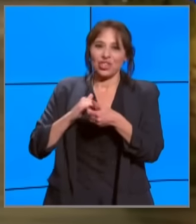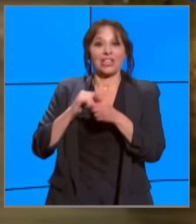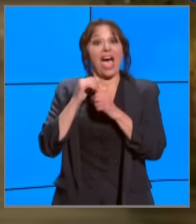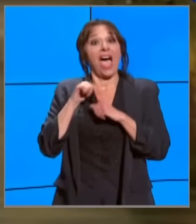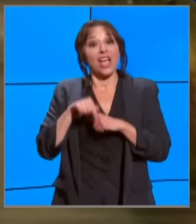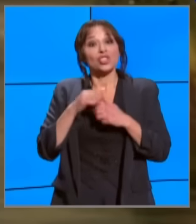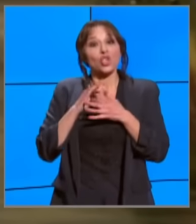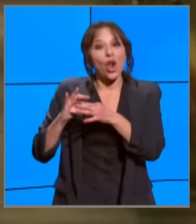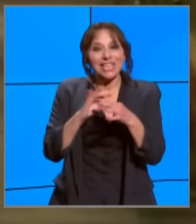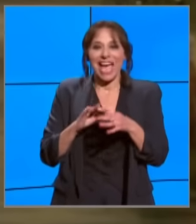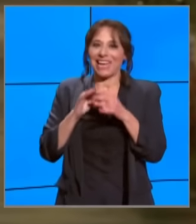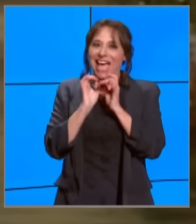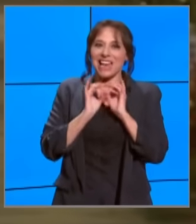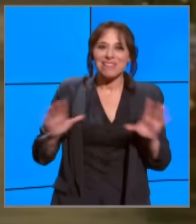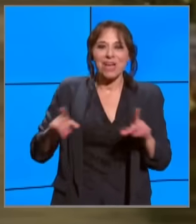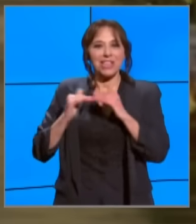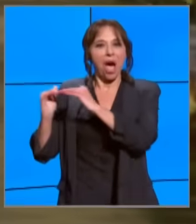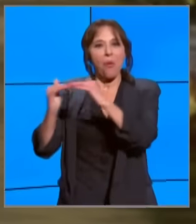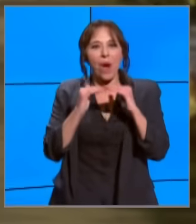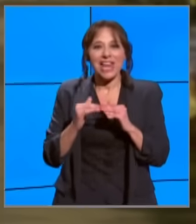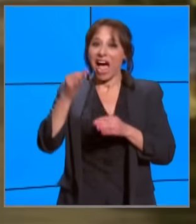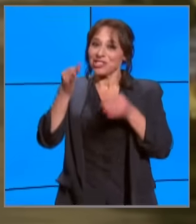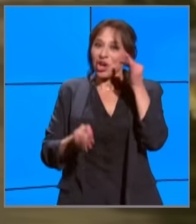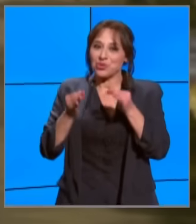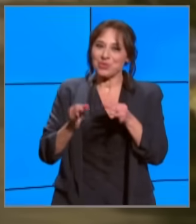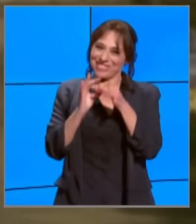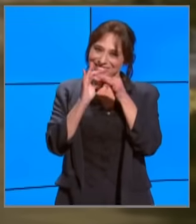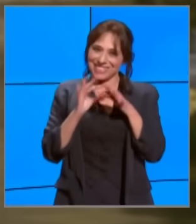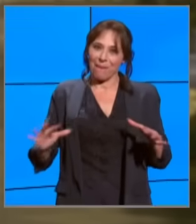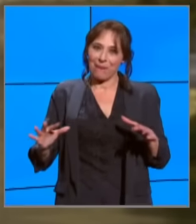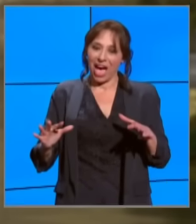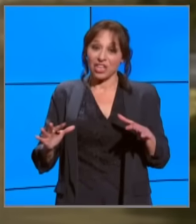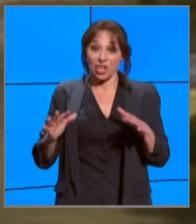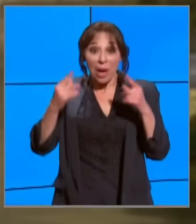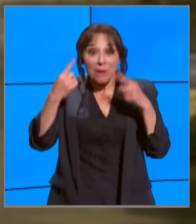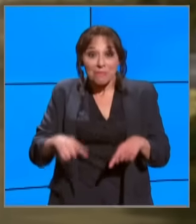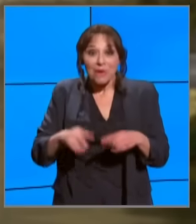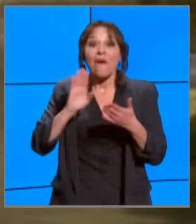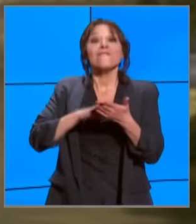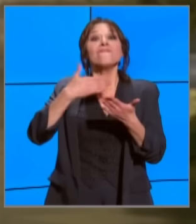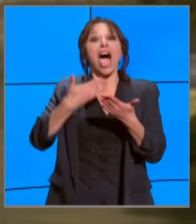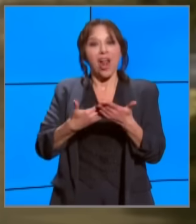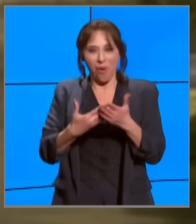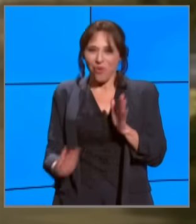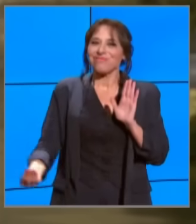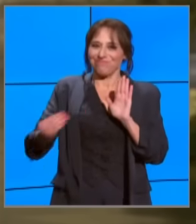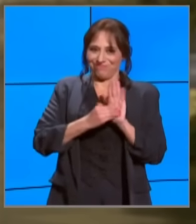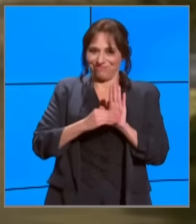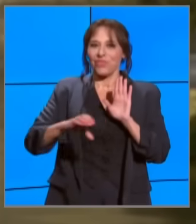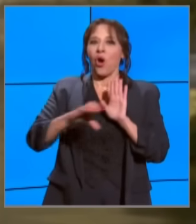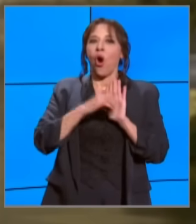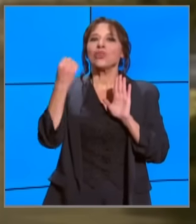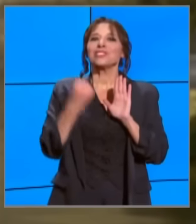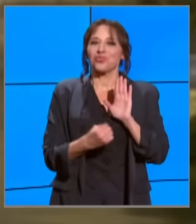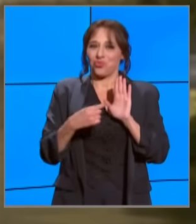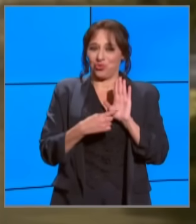uguaglianza giustizia pace i valori che la Costituzione pone a base della nostra